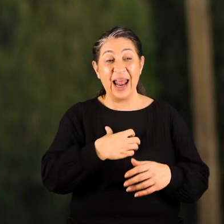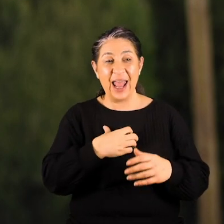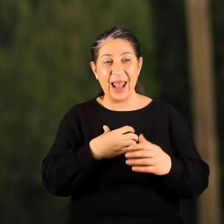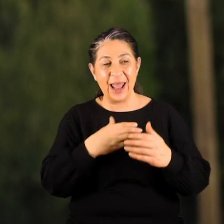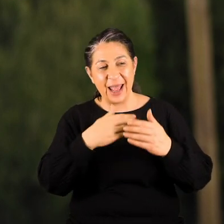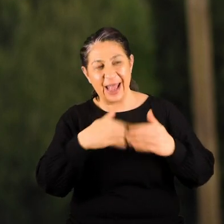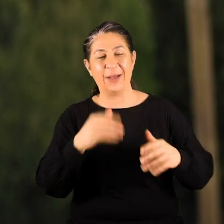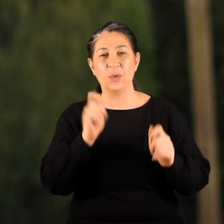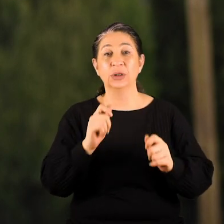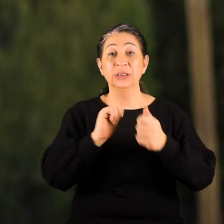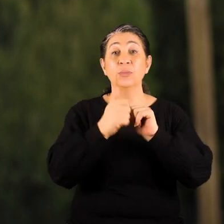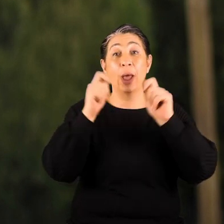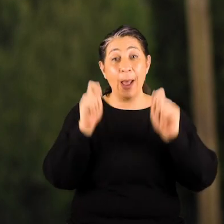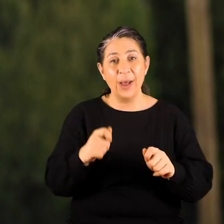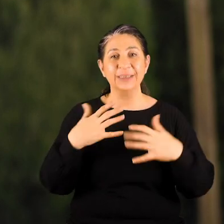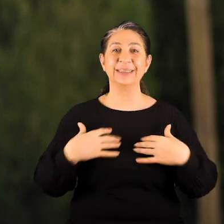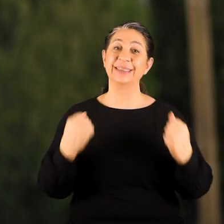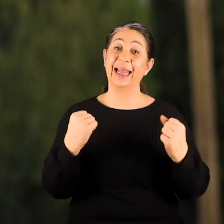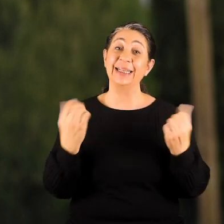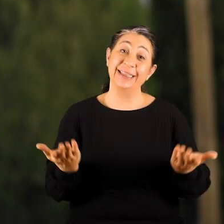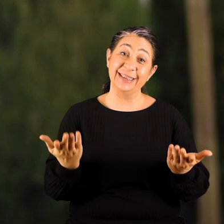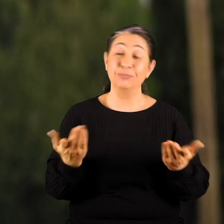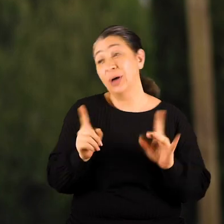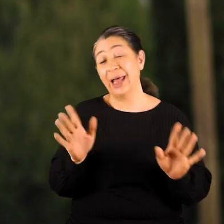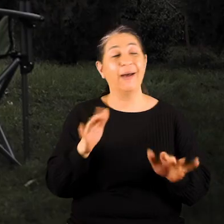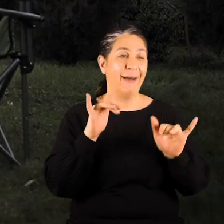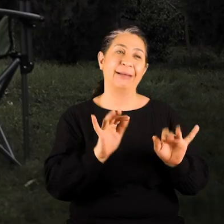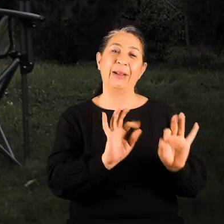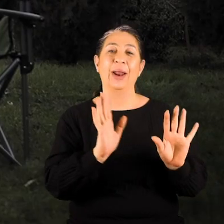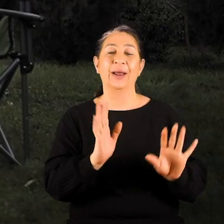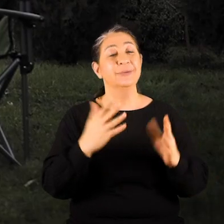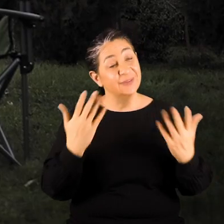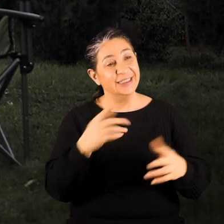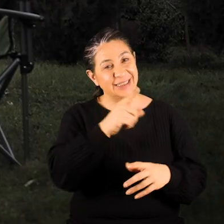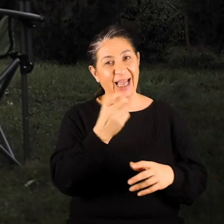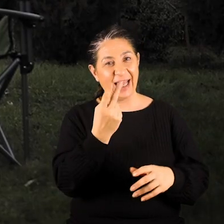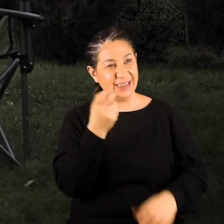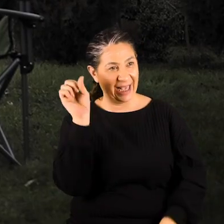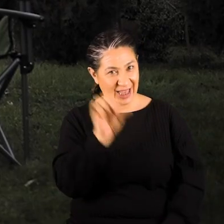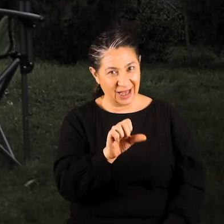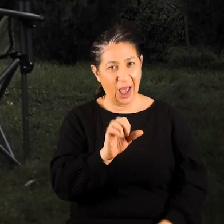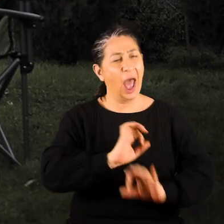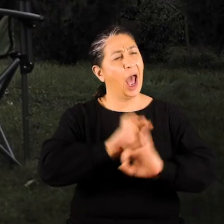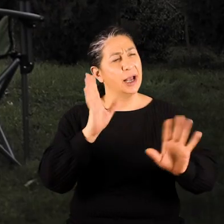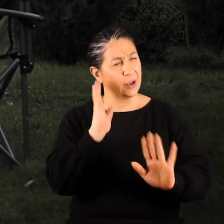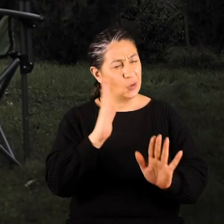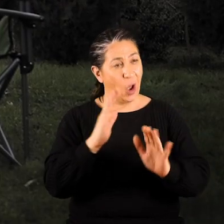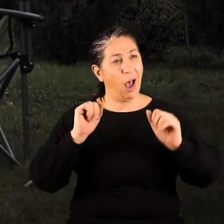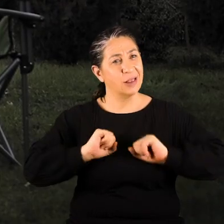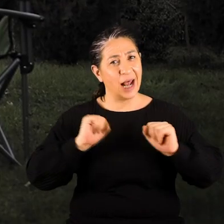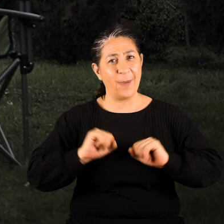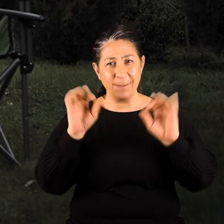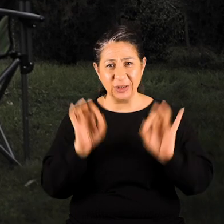hı-hı. şeydir. Çünkü spor yapabilen insan sağlıklıdır. Aynen öyle. Karar. Aynen öyle. Ve sen kanseri yendin. Harika gidiyor her şey.